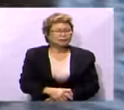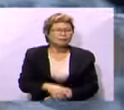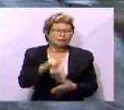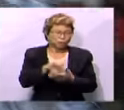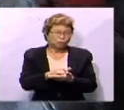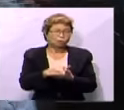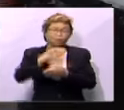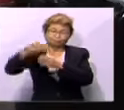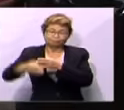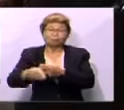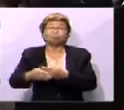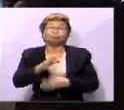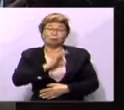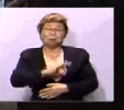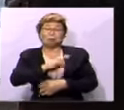Itulah antara kelebihannya bila